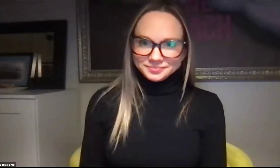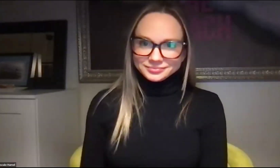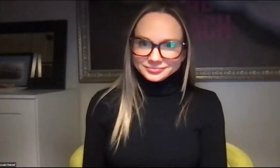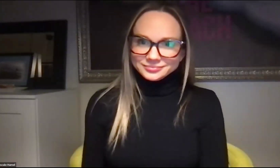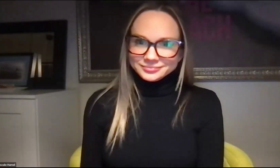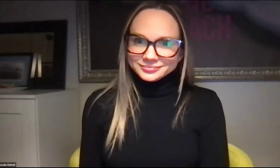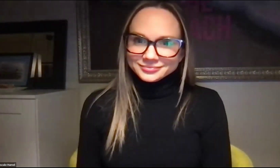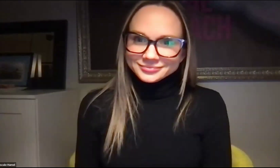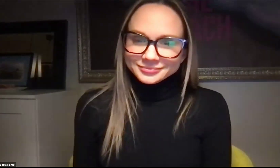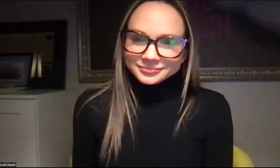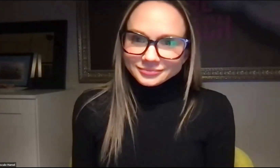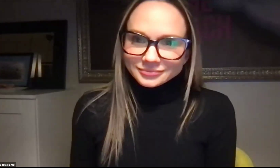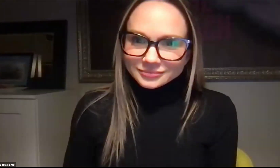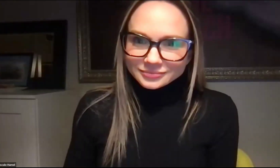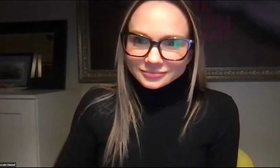Voilà.